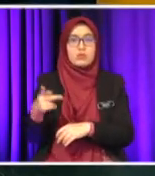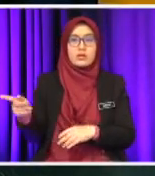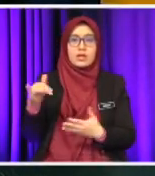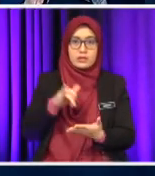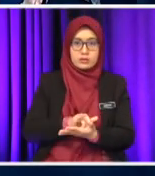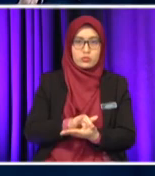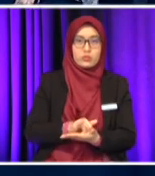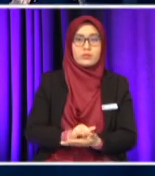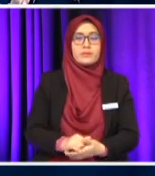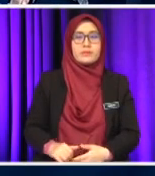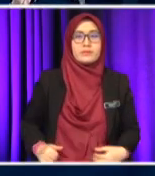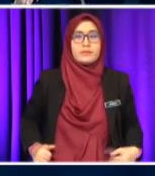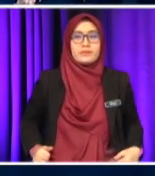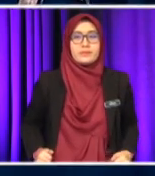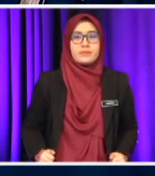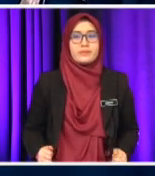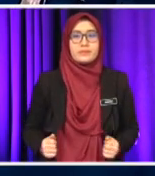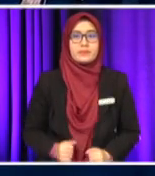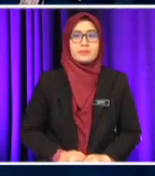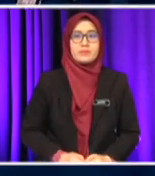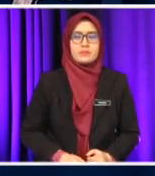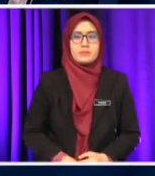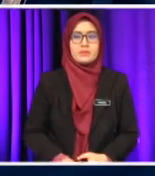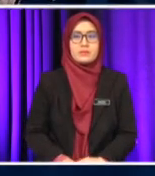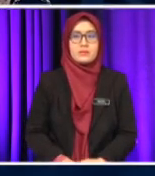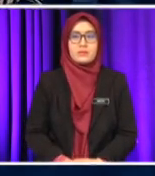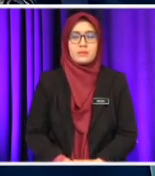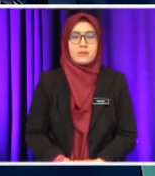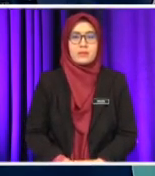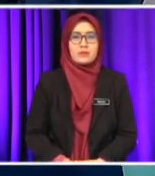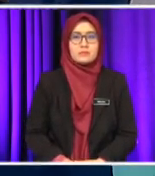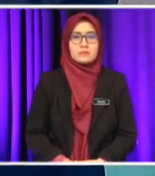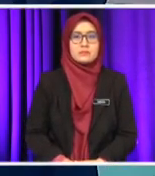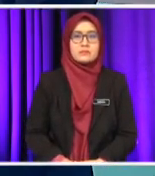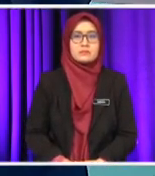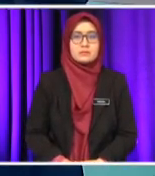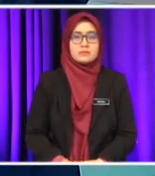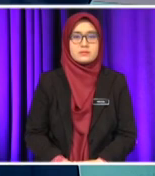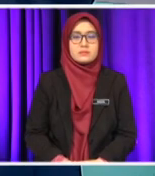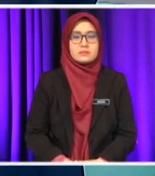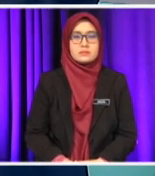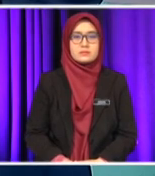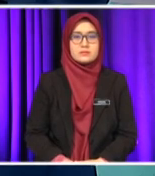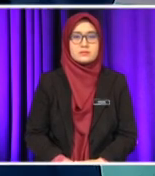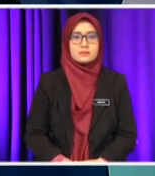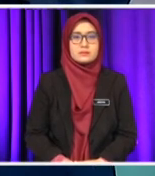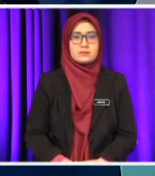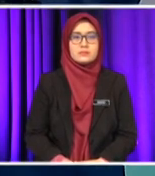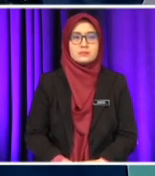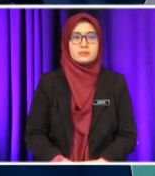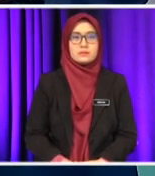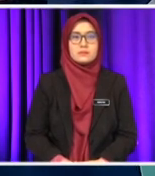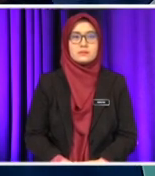kita sampaikan fakta-fakta yang membolehkan pengguna menggunakan produk mereka dengan yang